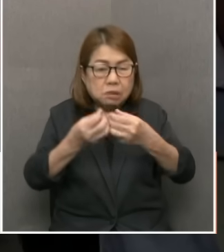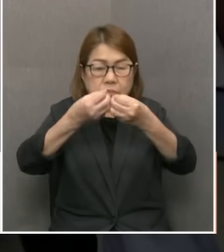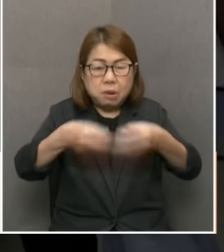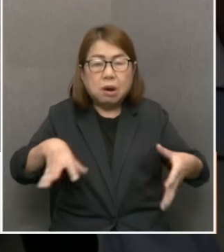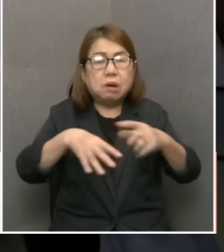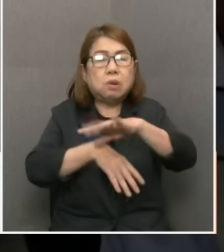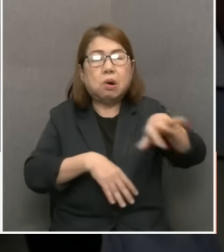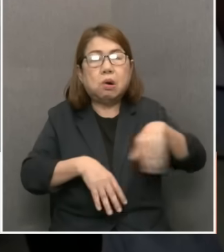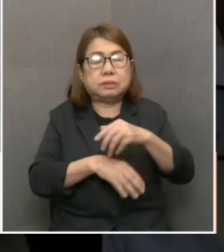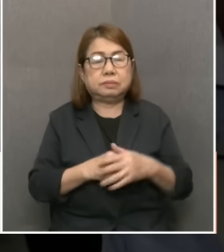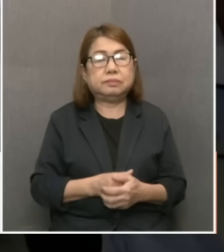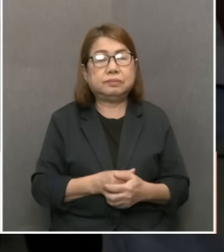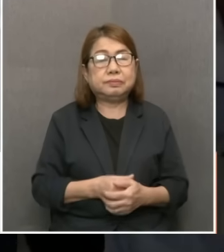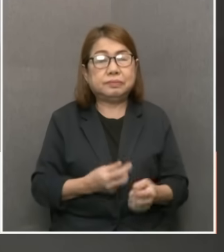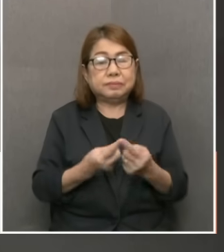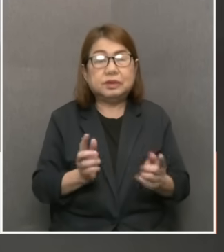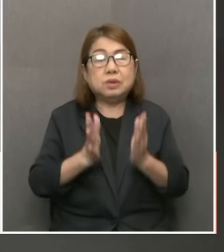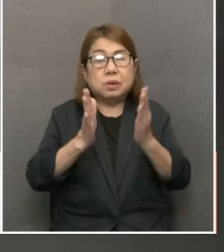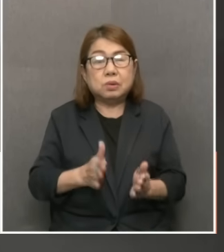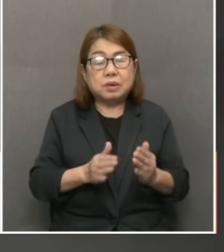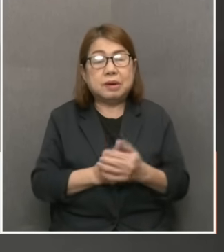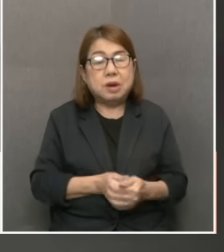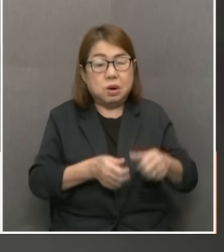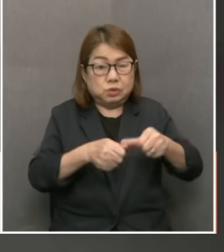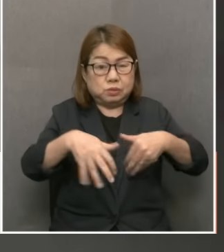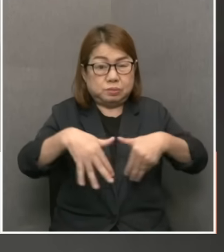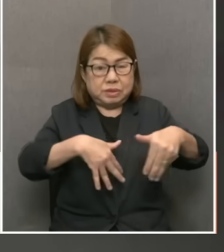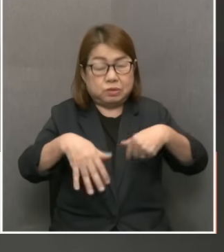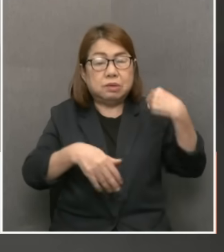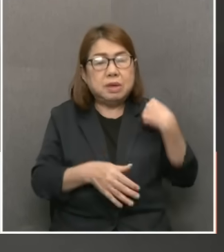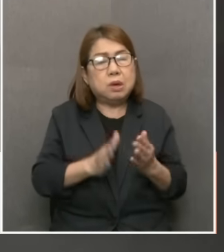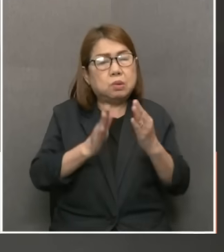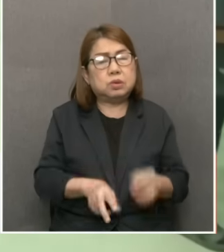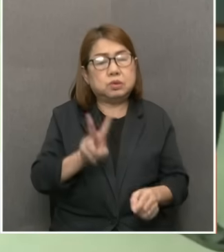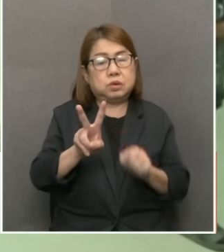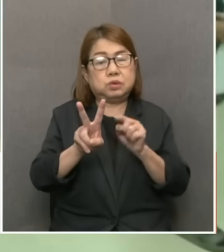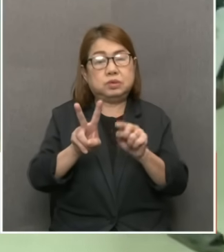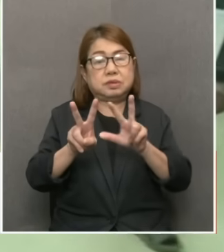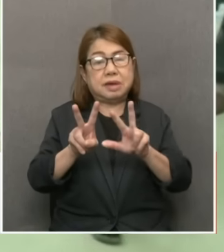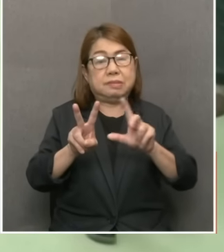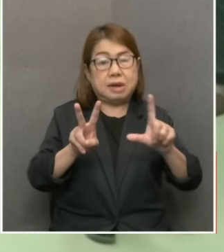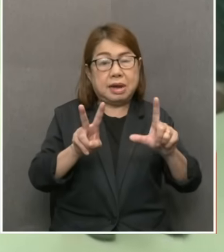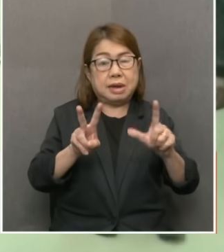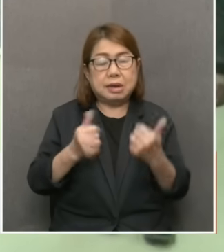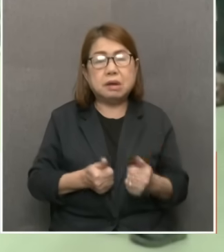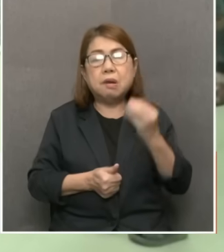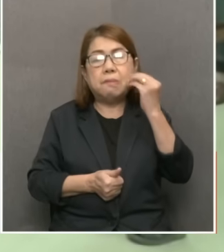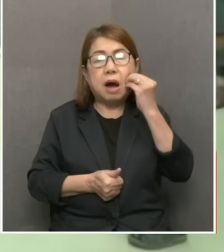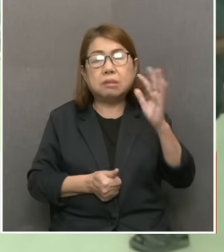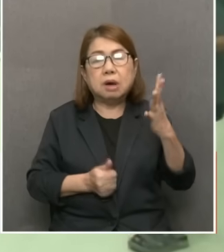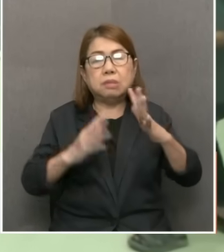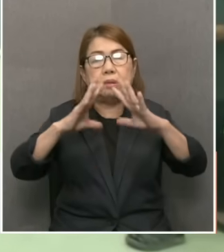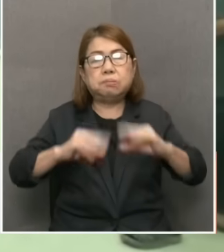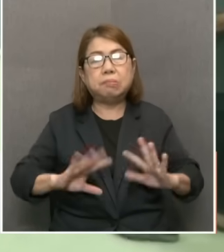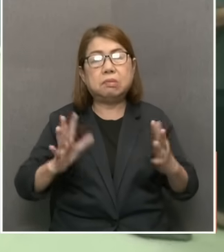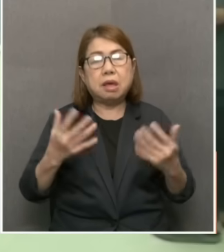ส่วนชาวกาซา3ใน4จากประชากรกาซาทั้งหมด 2.3 ล้านคนกลายเป็นผู้ไร้ที่อยู่อาศัยเนื่อง